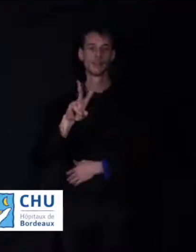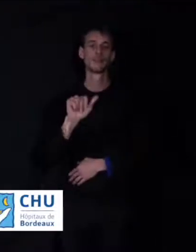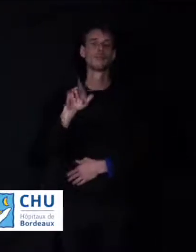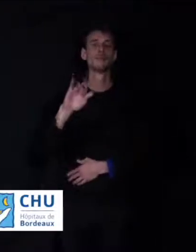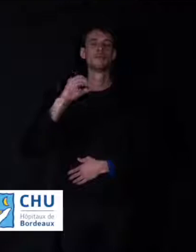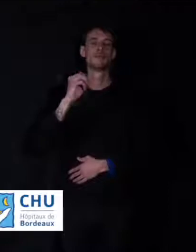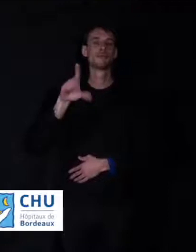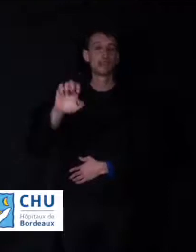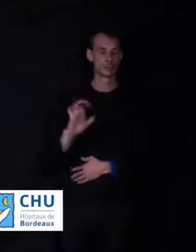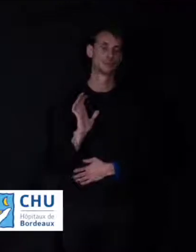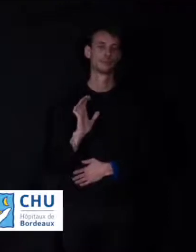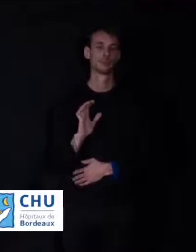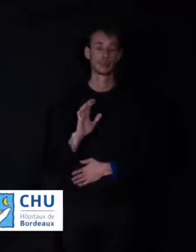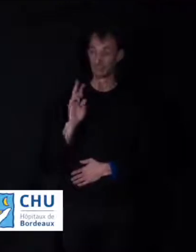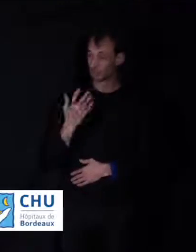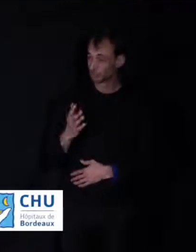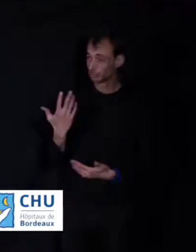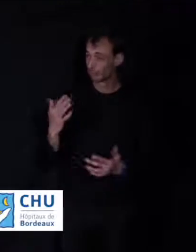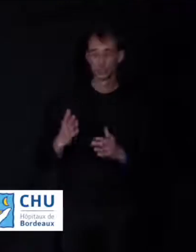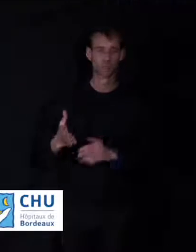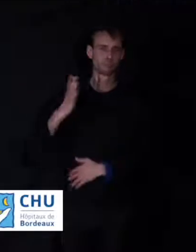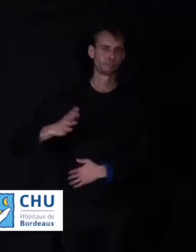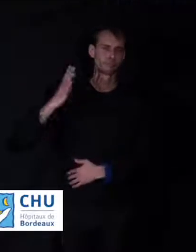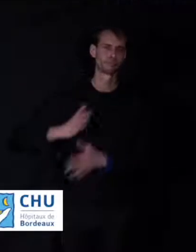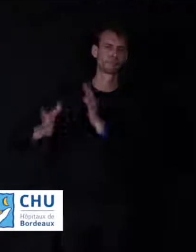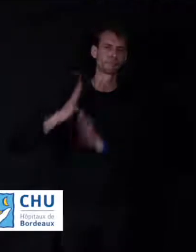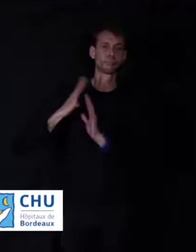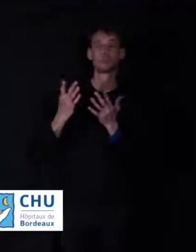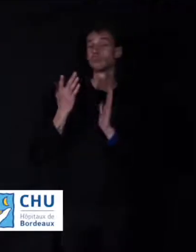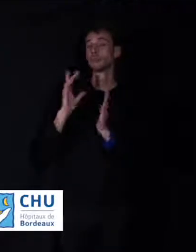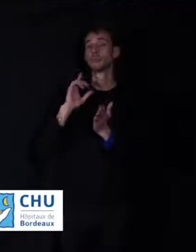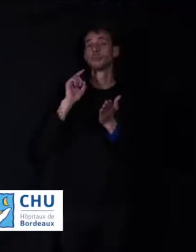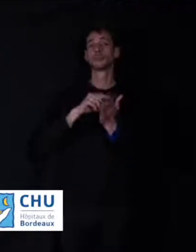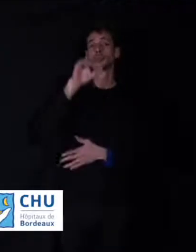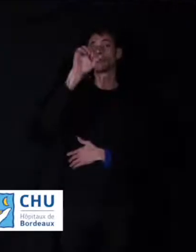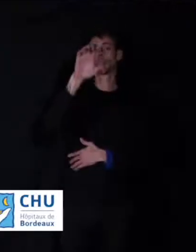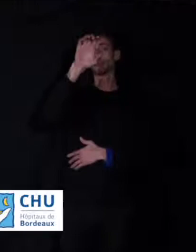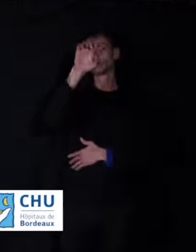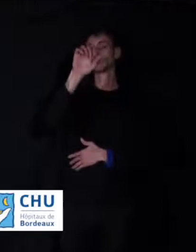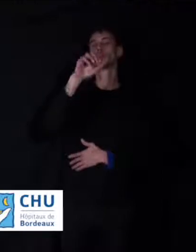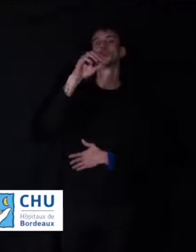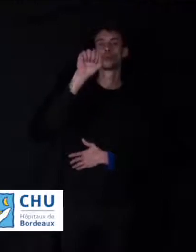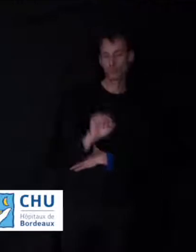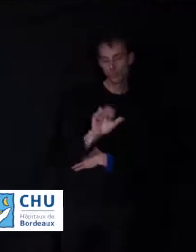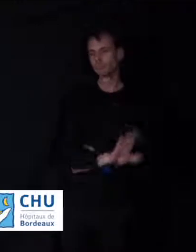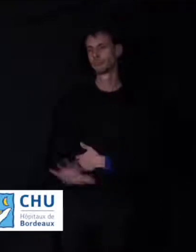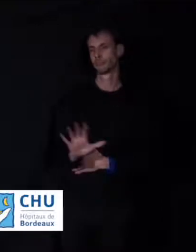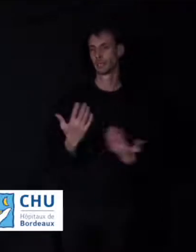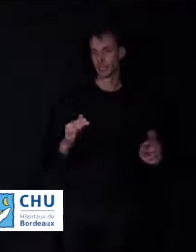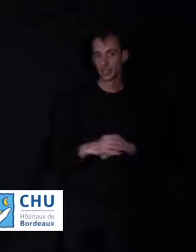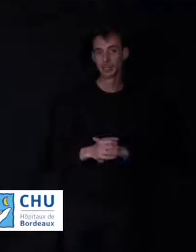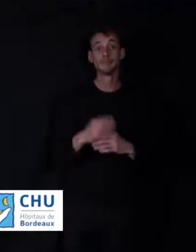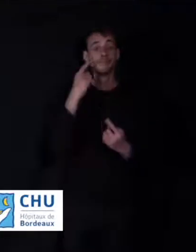principe existait depuis la nuit des temps en Orient et a été importé en Occident. C'est ce que l'on appelait